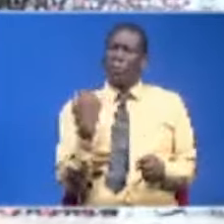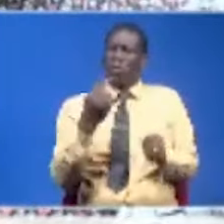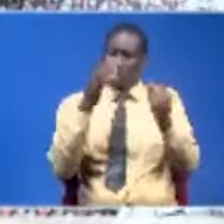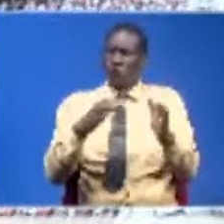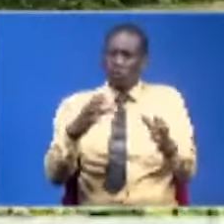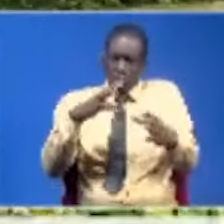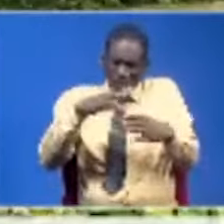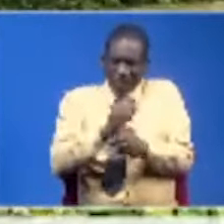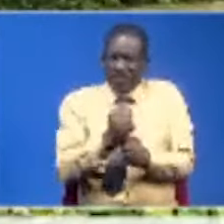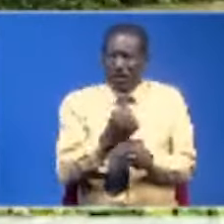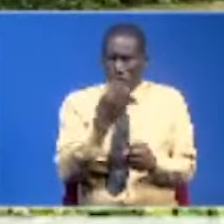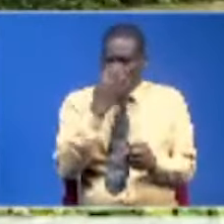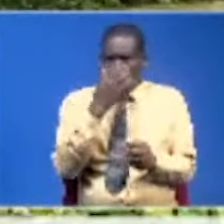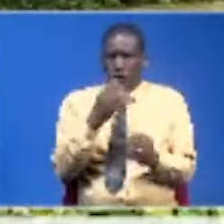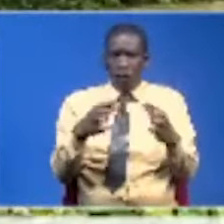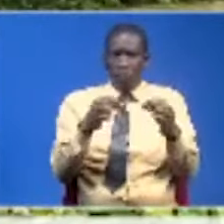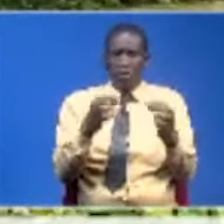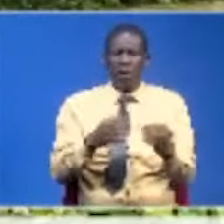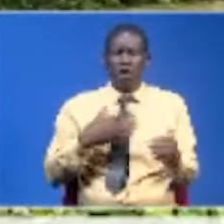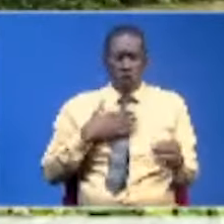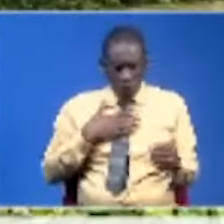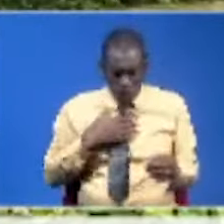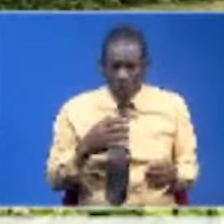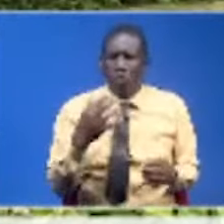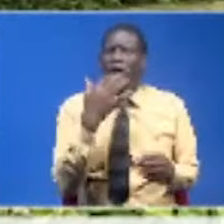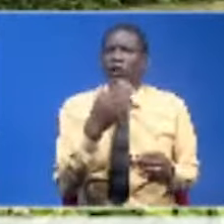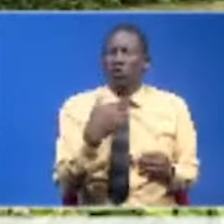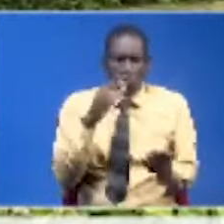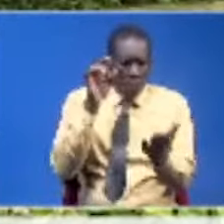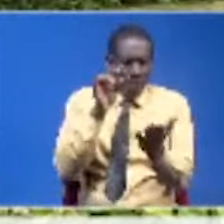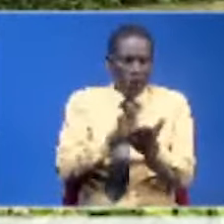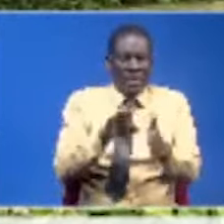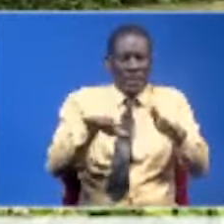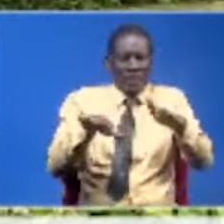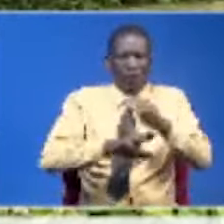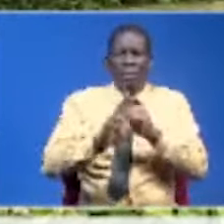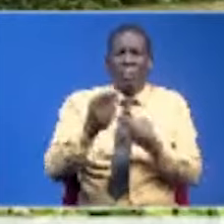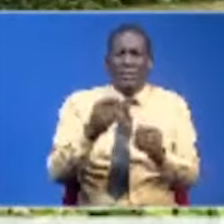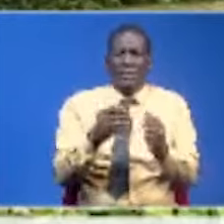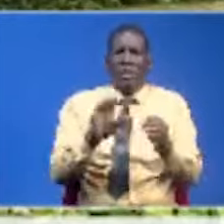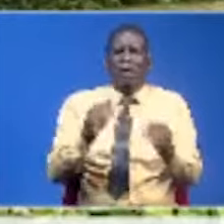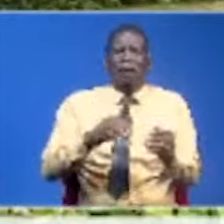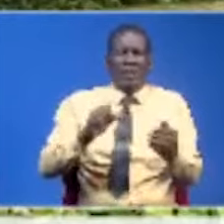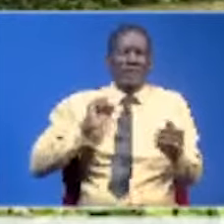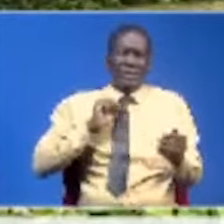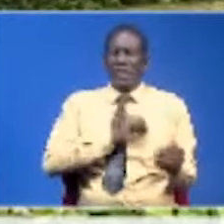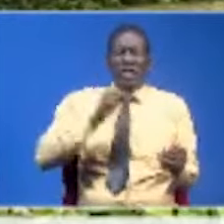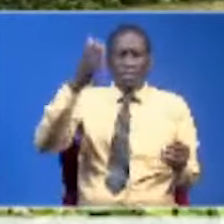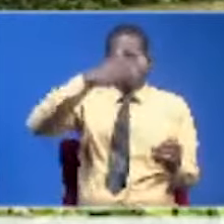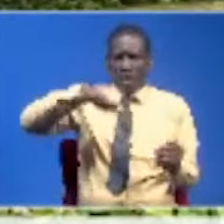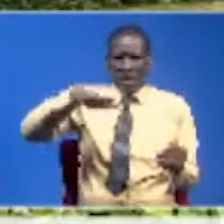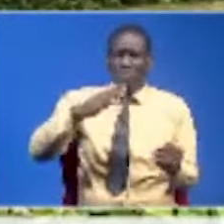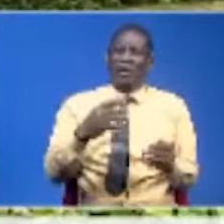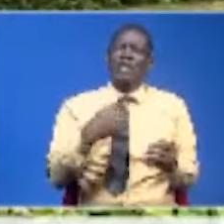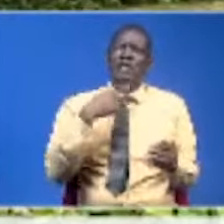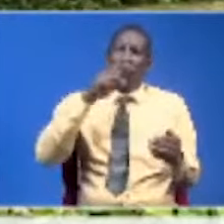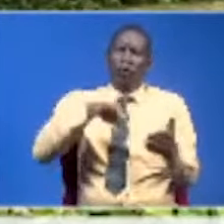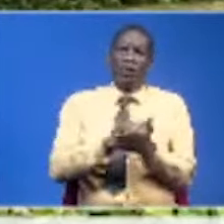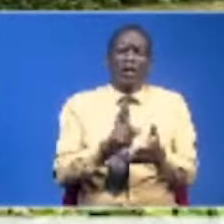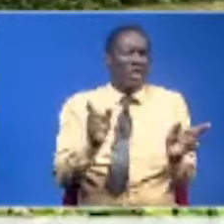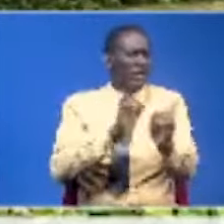Verbally. Mheshimiwa Rigathi Gachagua ambaye alibanduliwa kama naibu wa rais na bunge la seneti anasema kwamba